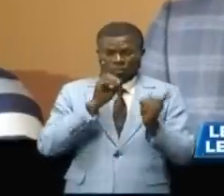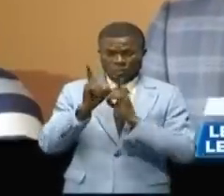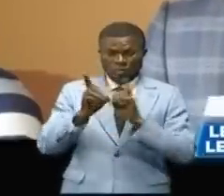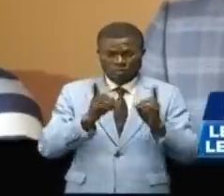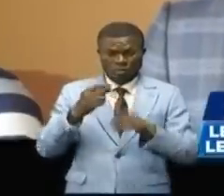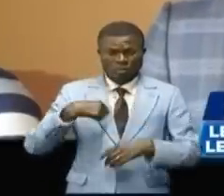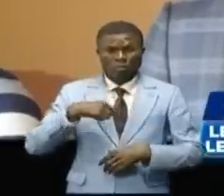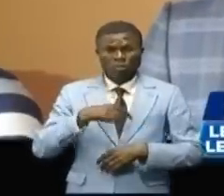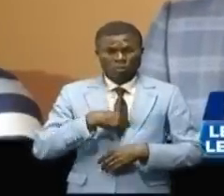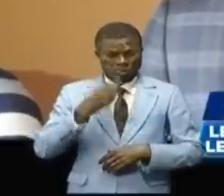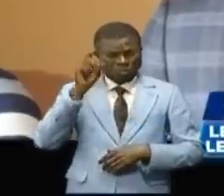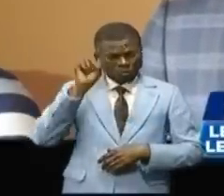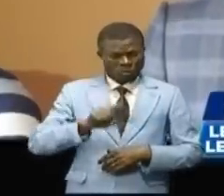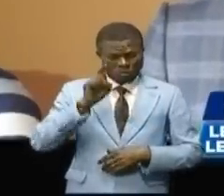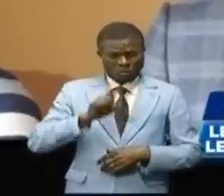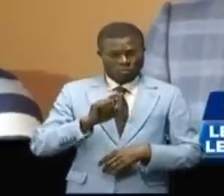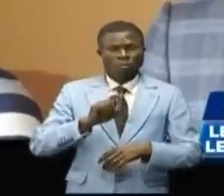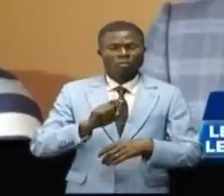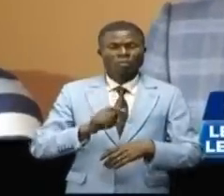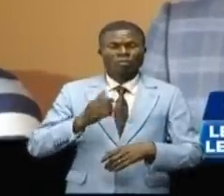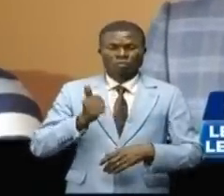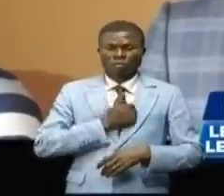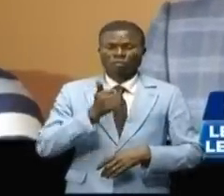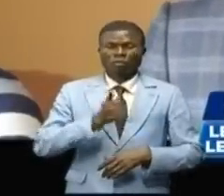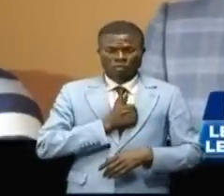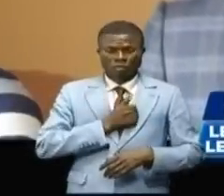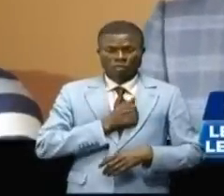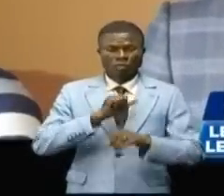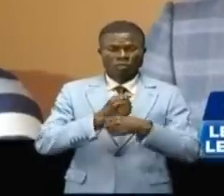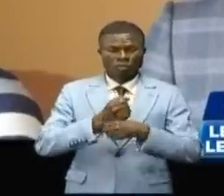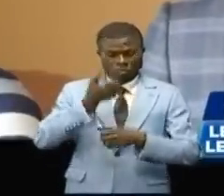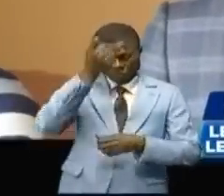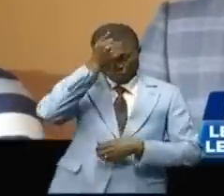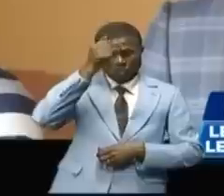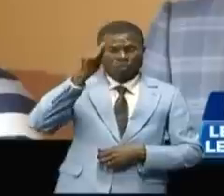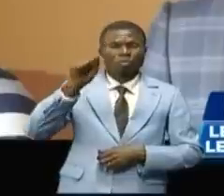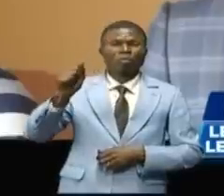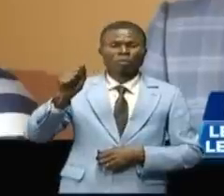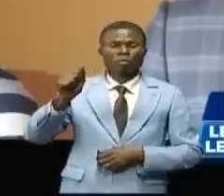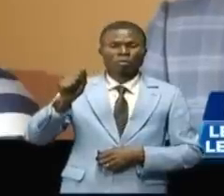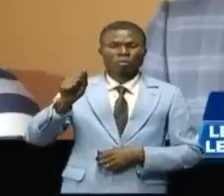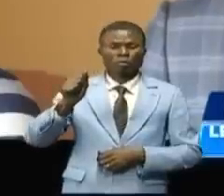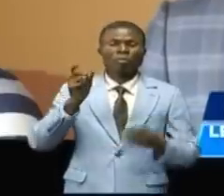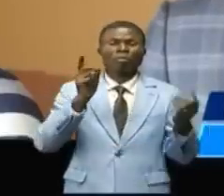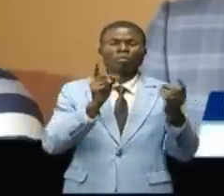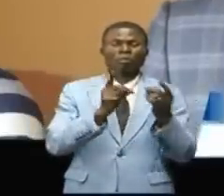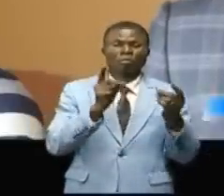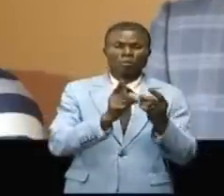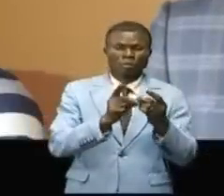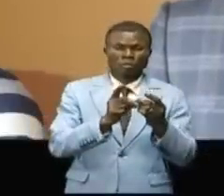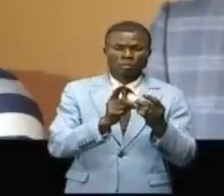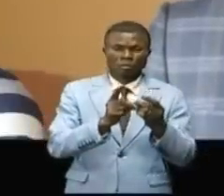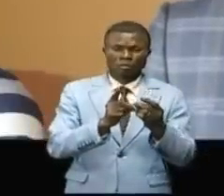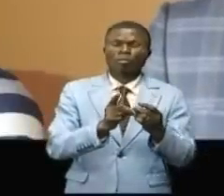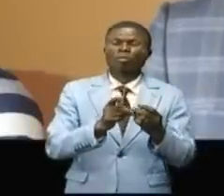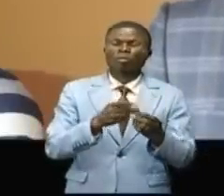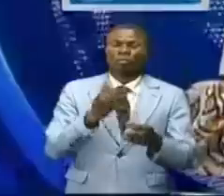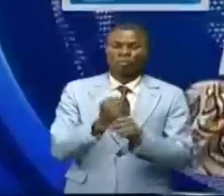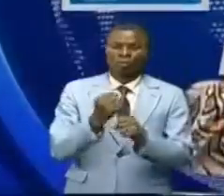nous nous verrons obligés à notre corps défendant de rentrer vers les agents et se mettre à leur